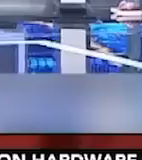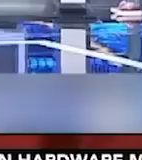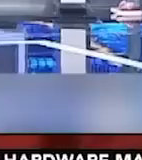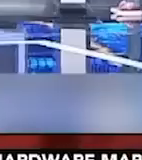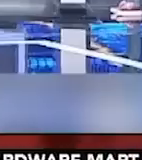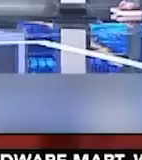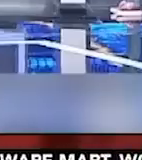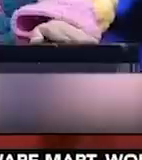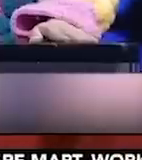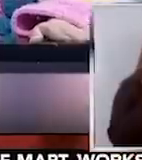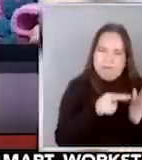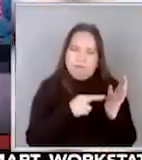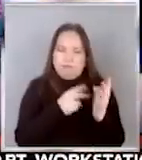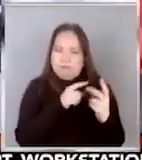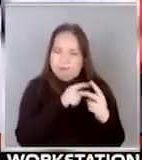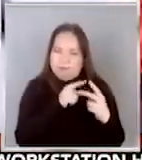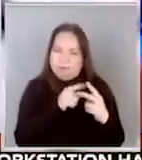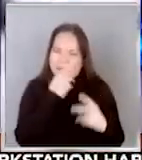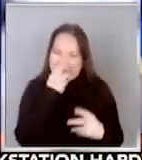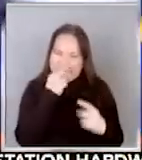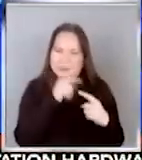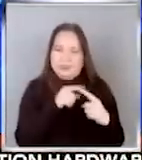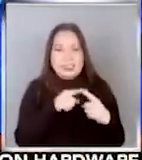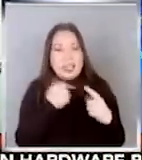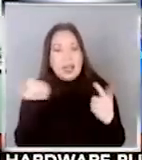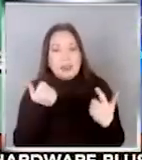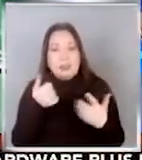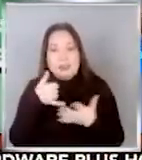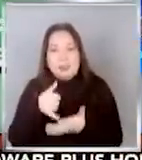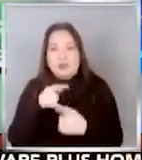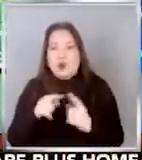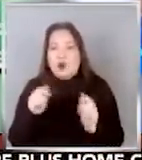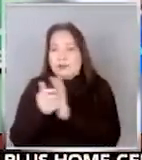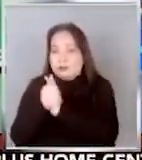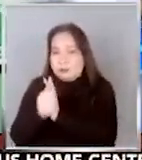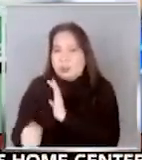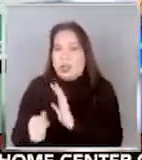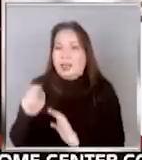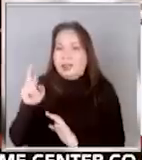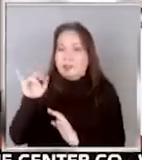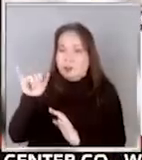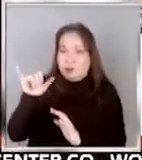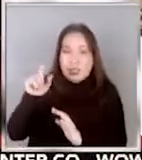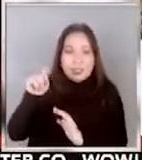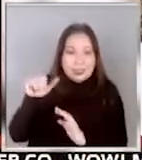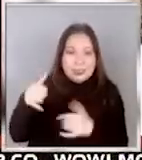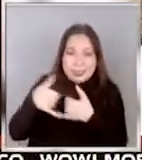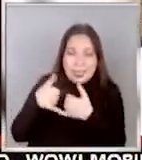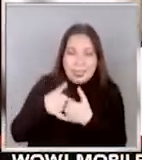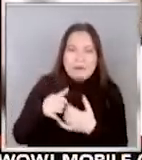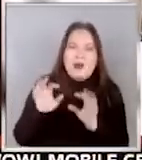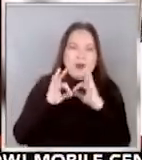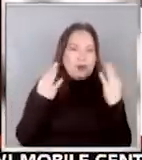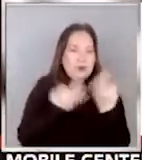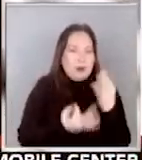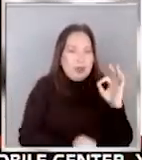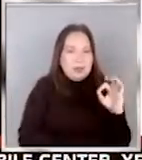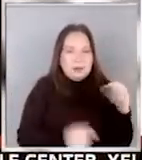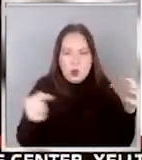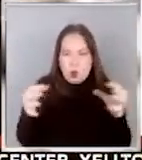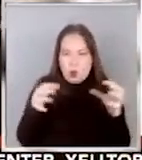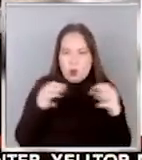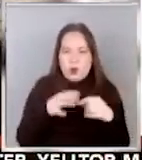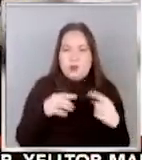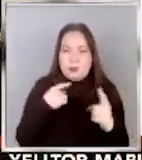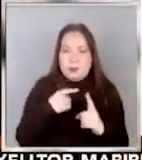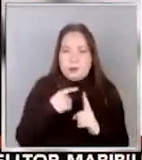Gang. Most Outstanding Entertainment Show sa Talent, Reality o Game Show ang Family Feud. Most Outstanding Male FM DJ si Papa Dudut